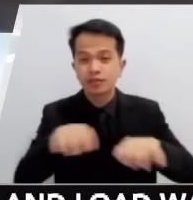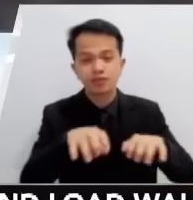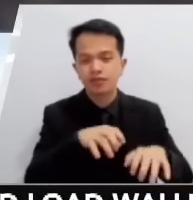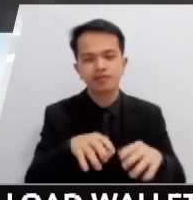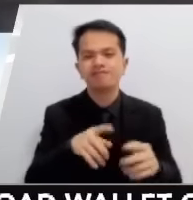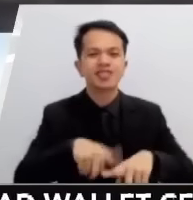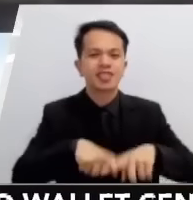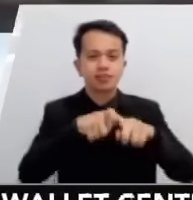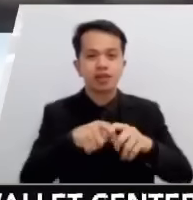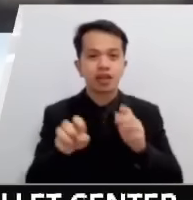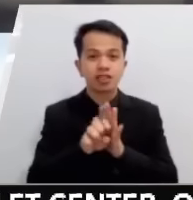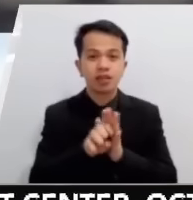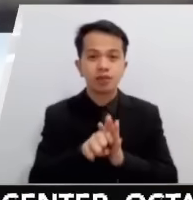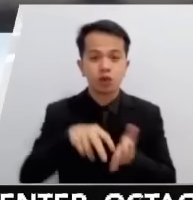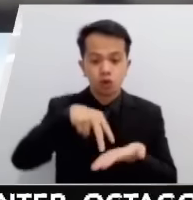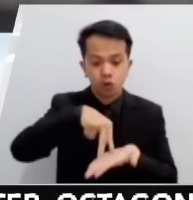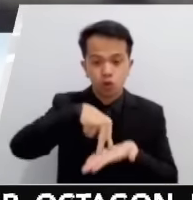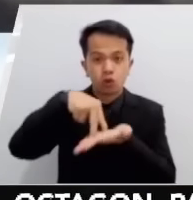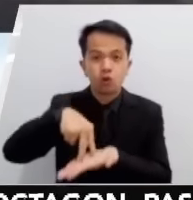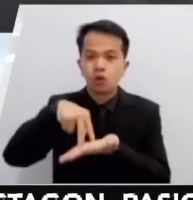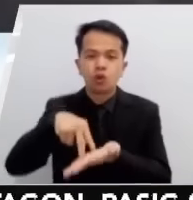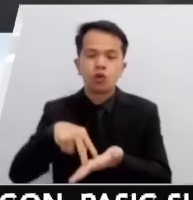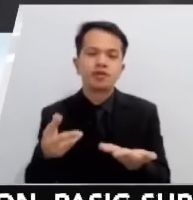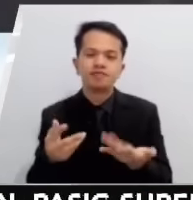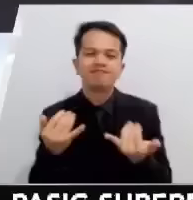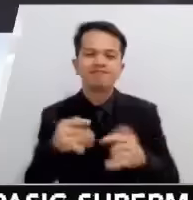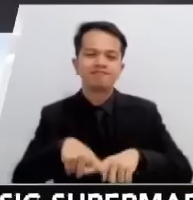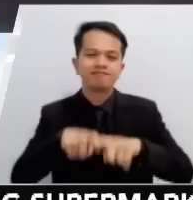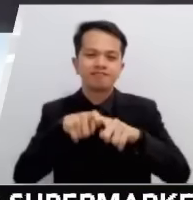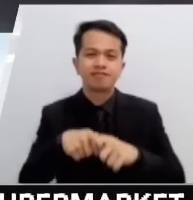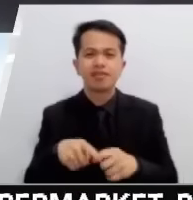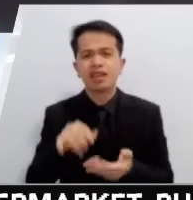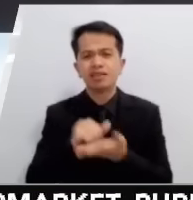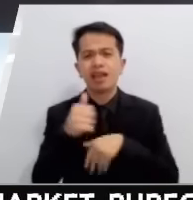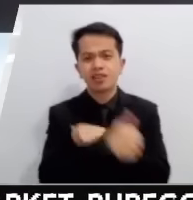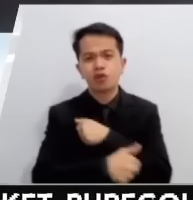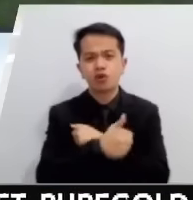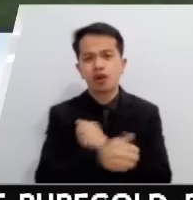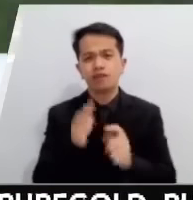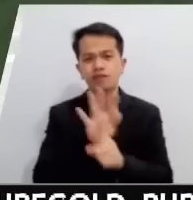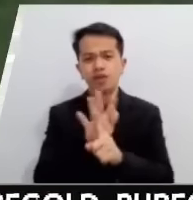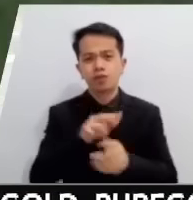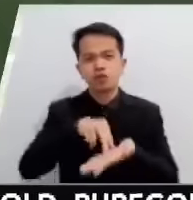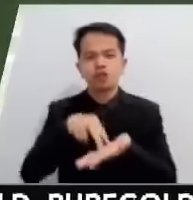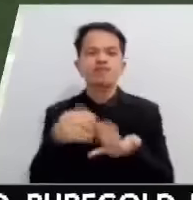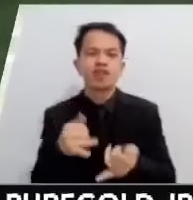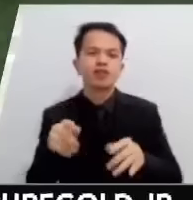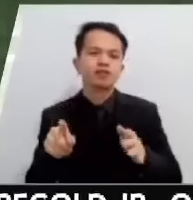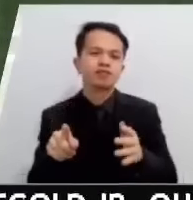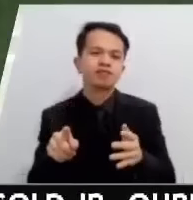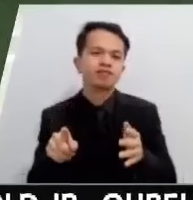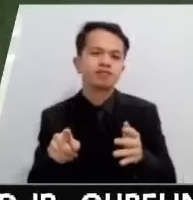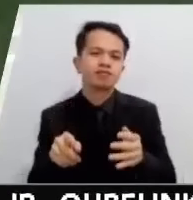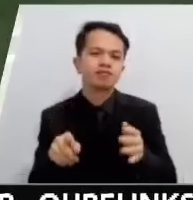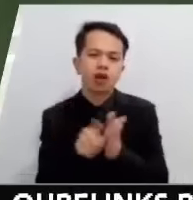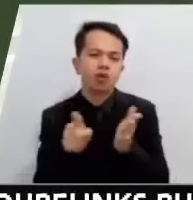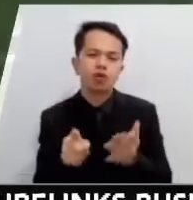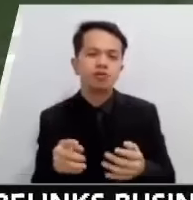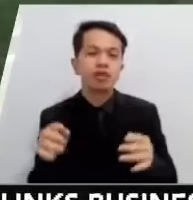lalo na at surfing destination itong Baler Aurora so Bawal na po muna yyan at suspendido na rin yung klase sa lahat ng